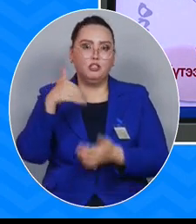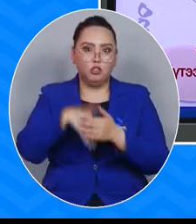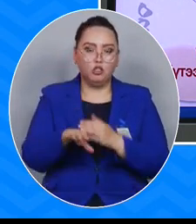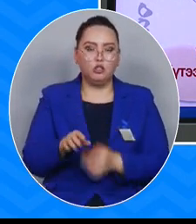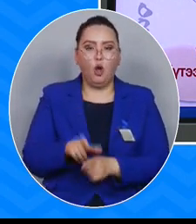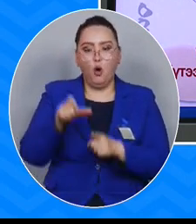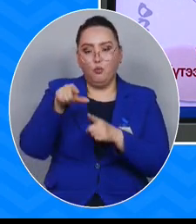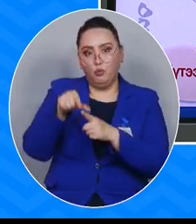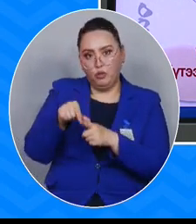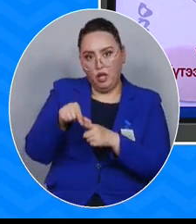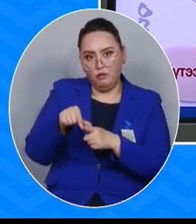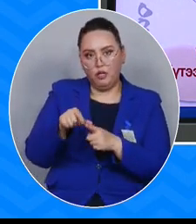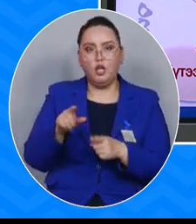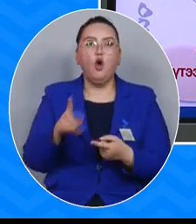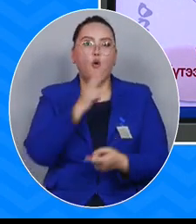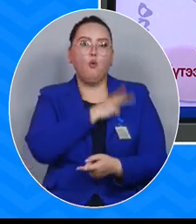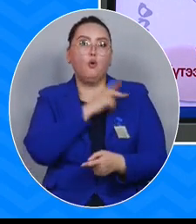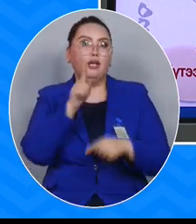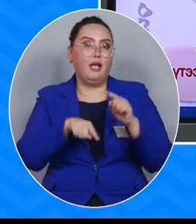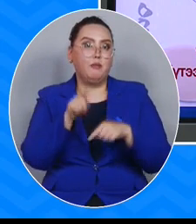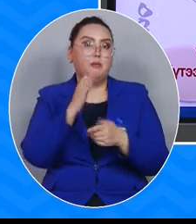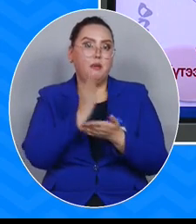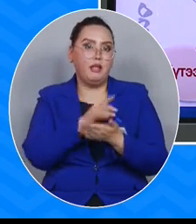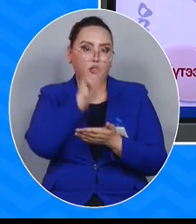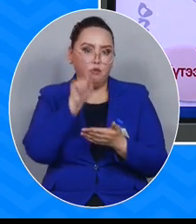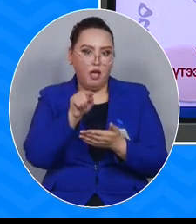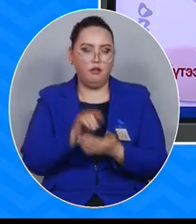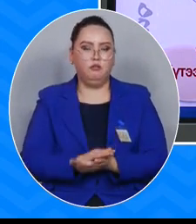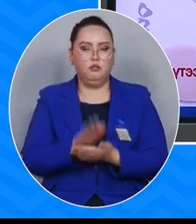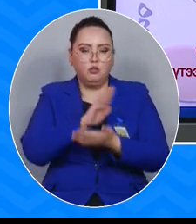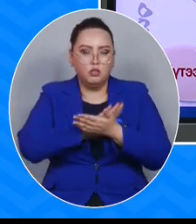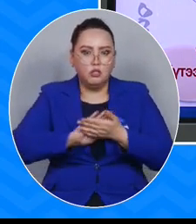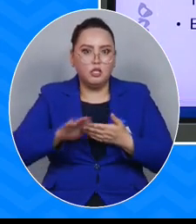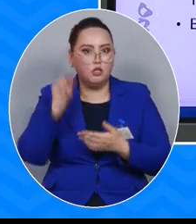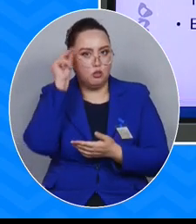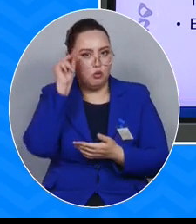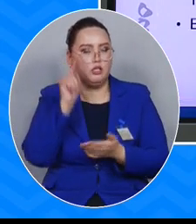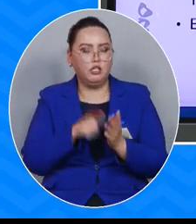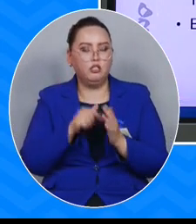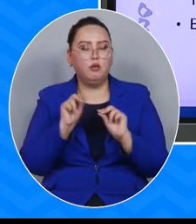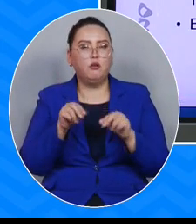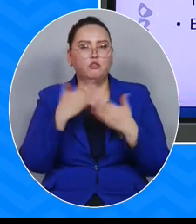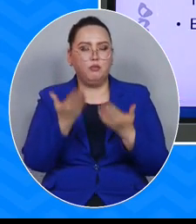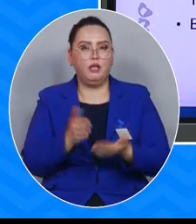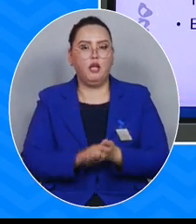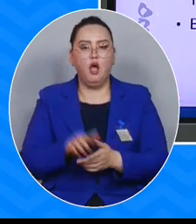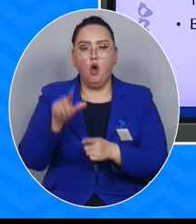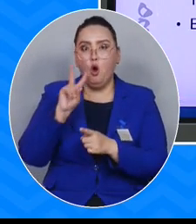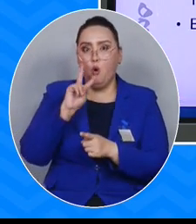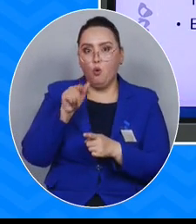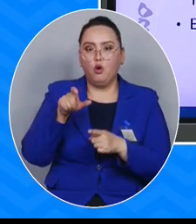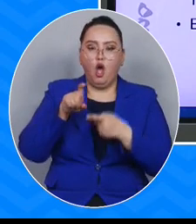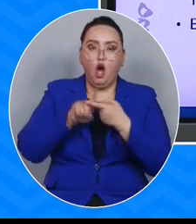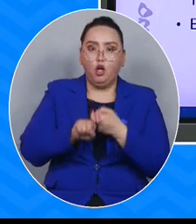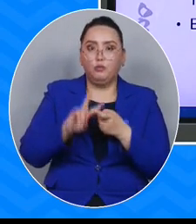өтөг үүрг ямарүүй гэдгийг бас шинчилх хэргтээ болохоор. Заэнгээ чинчилснаэрээ бэд эргээд ээн үүг холпохүүг бүтээврийг майсээн хэргэлсөөрх